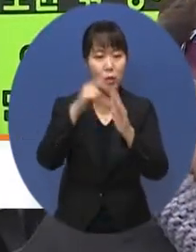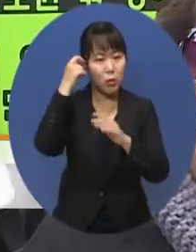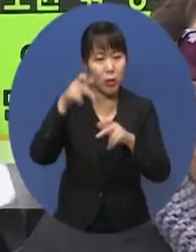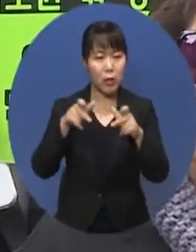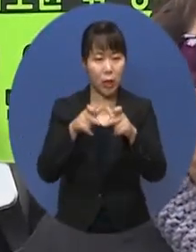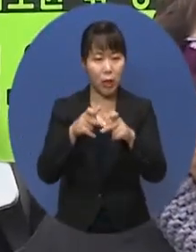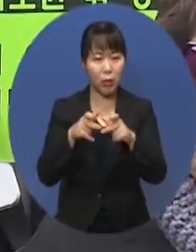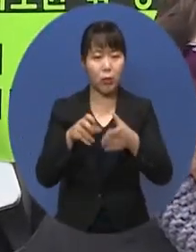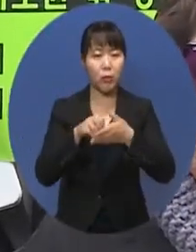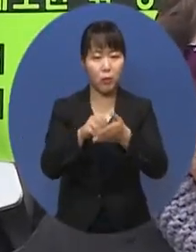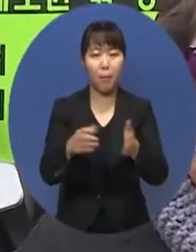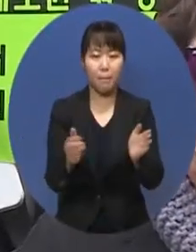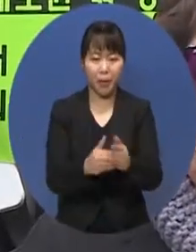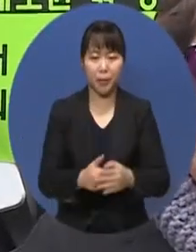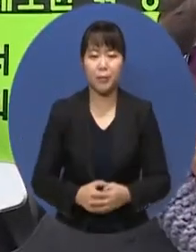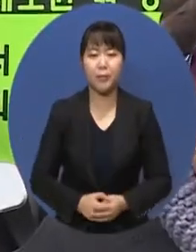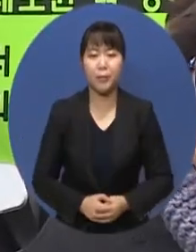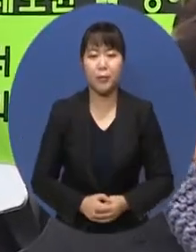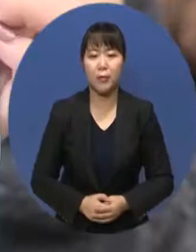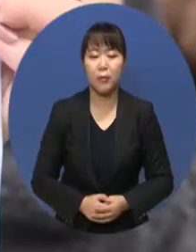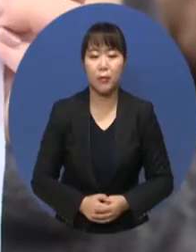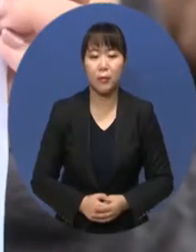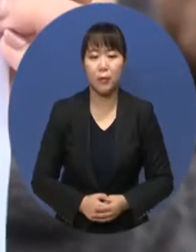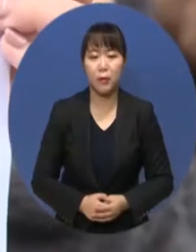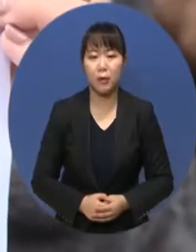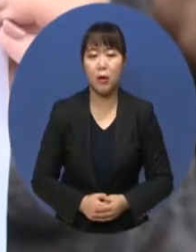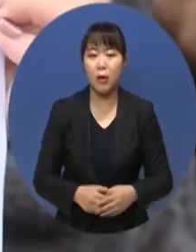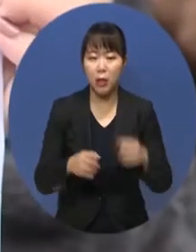등록을 마쳤습니다. 이는 장애